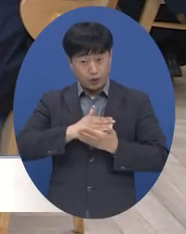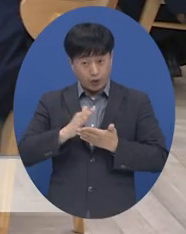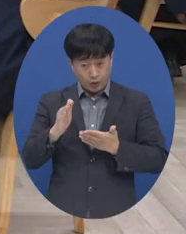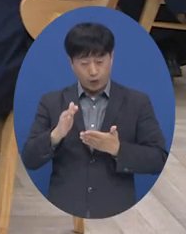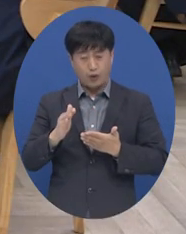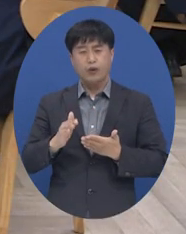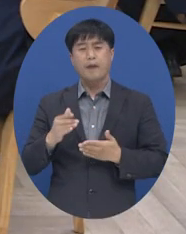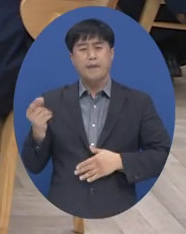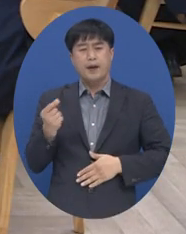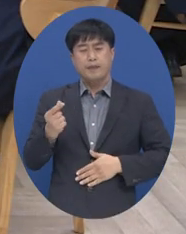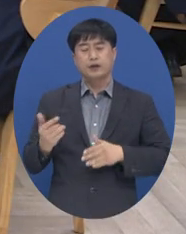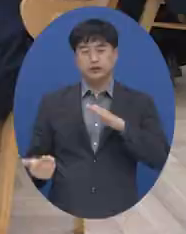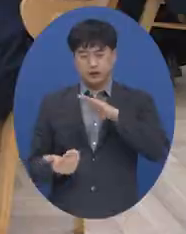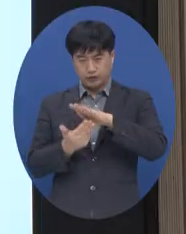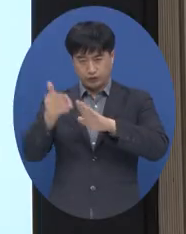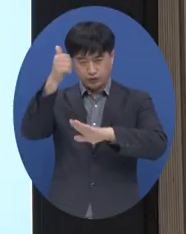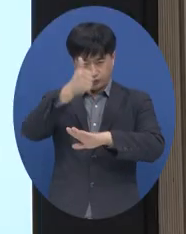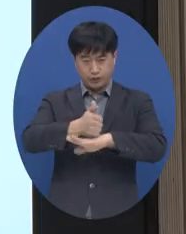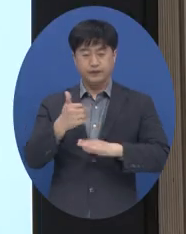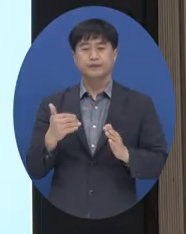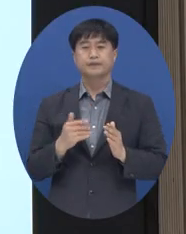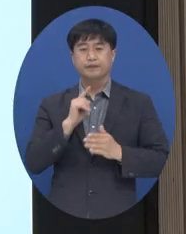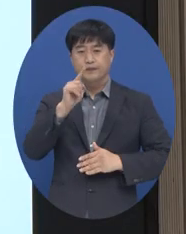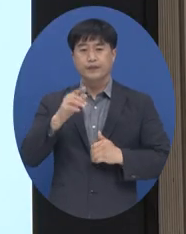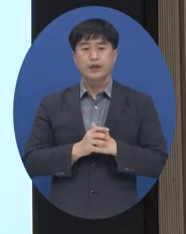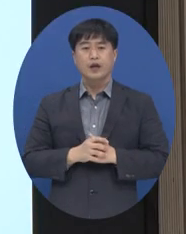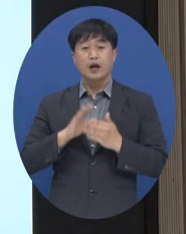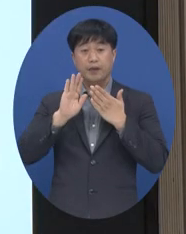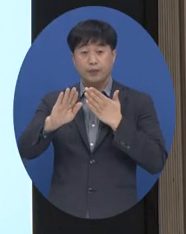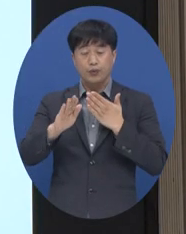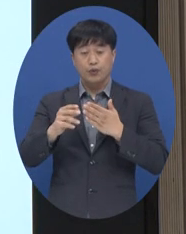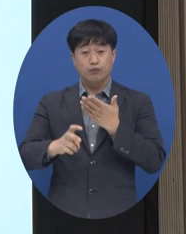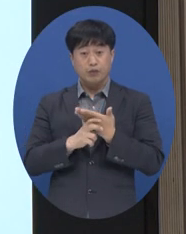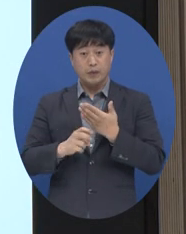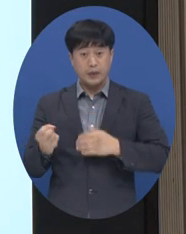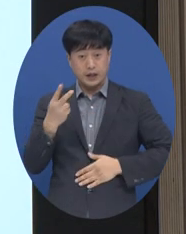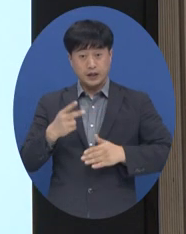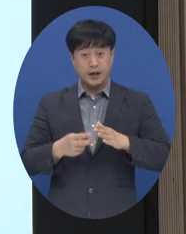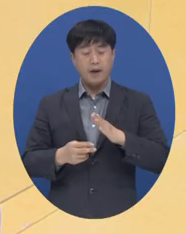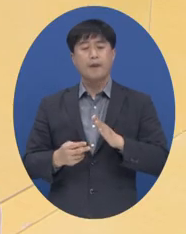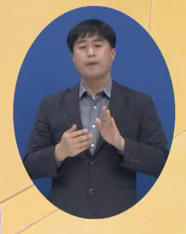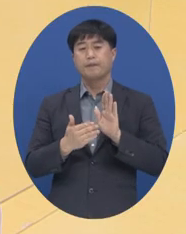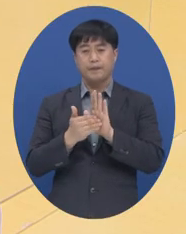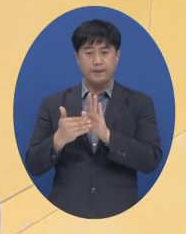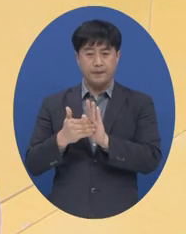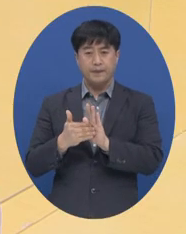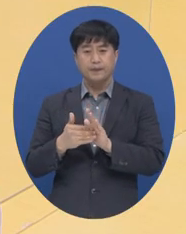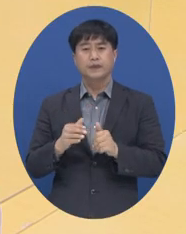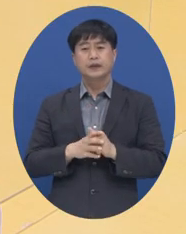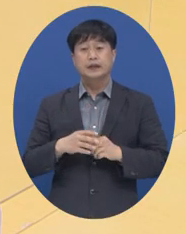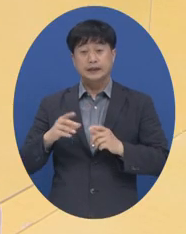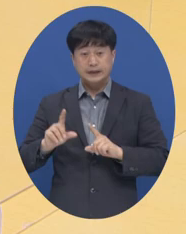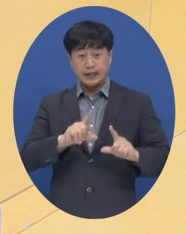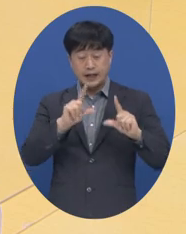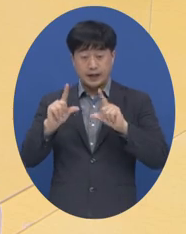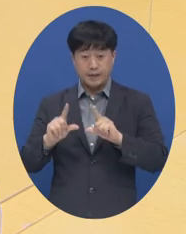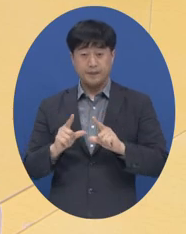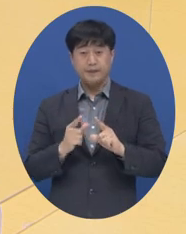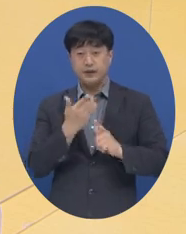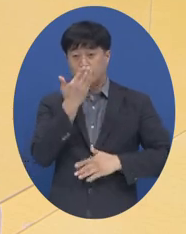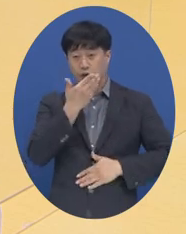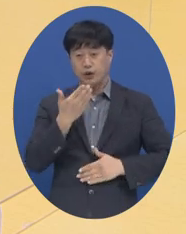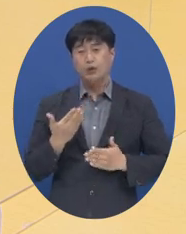성과를 얻었다고 강조했습니다. 앞으로는 불법 재발 방지와 지역 주민의 삶의 질 증진에